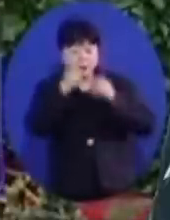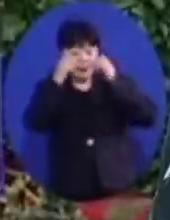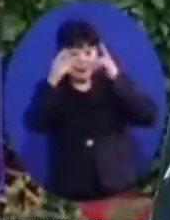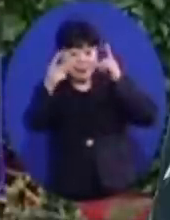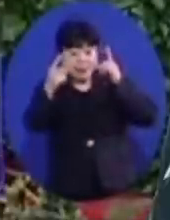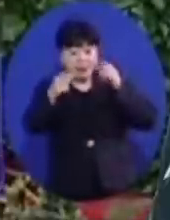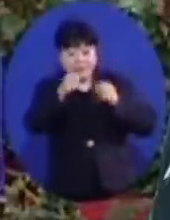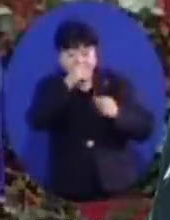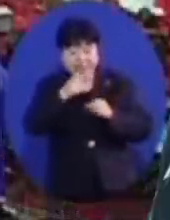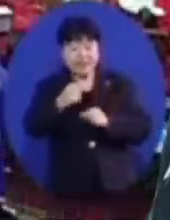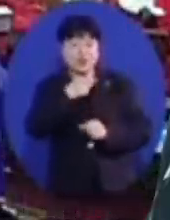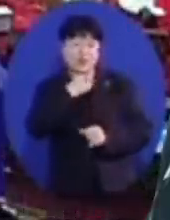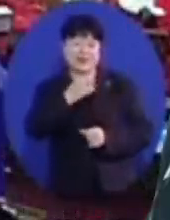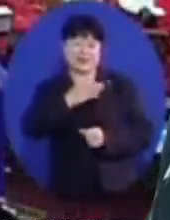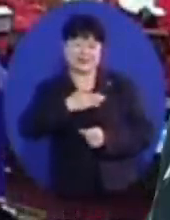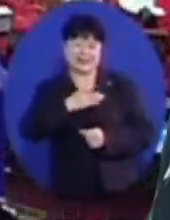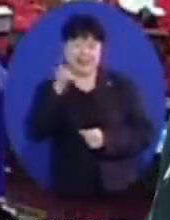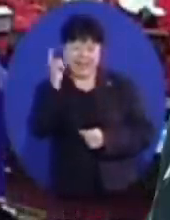하나님의